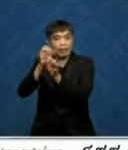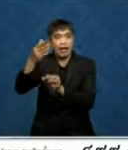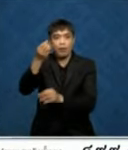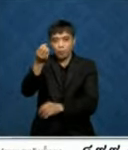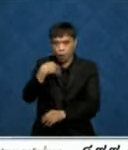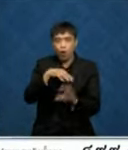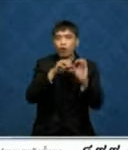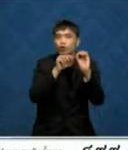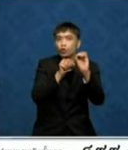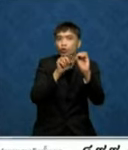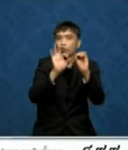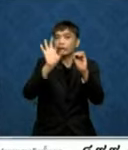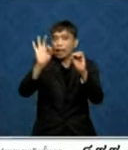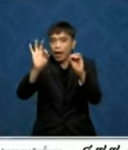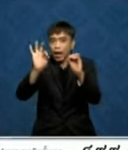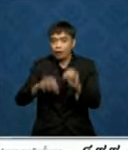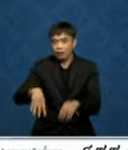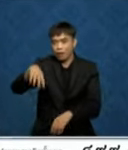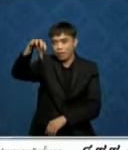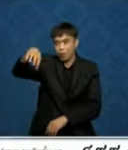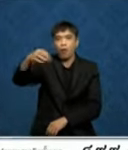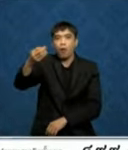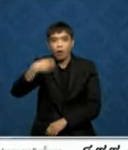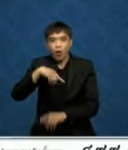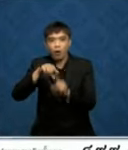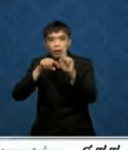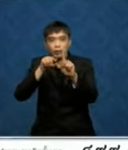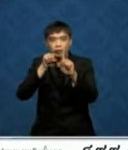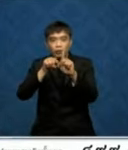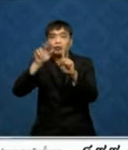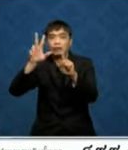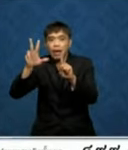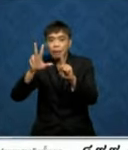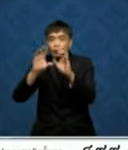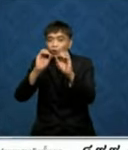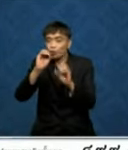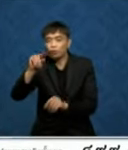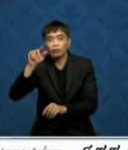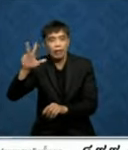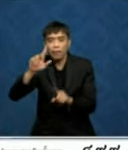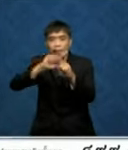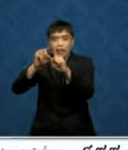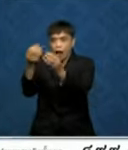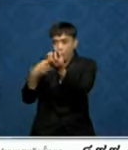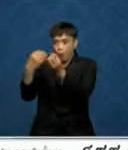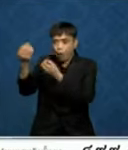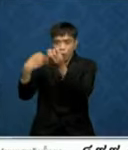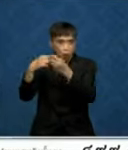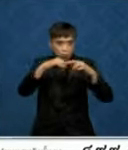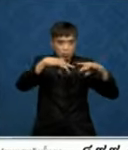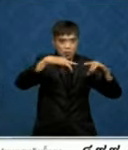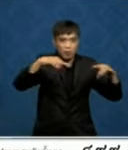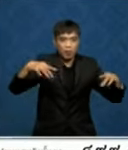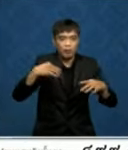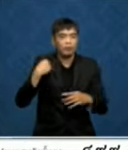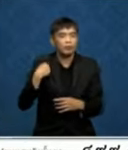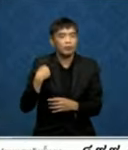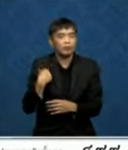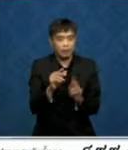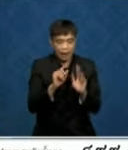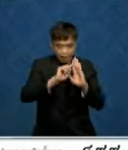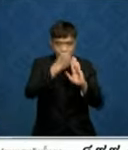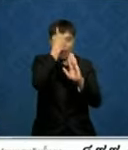ที่ประเมินว่าปีนี้อยู่ที่ 0.3% และปีหน้าอยู่ที่ 0.3% ในการประชุมกรรมาธิการนัดแรกนะครับ